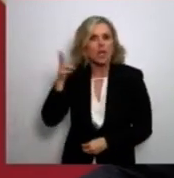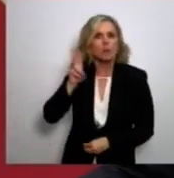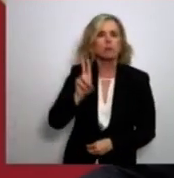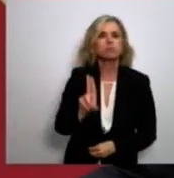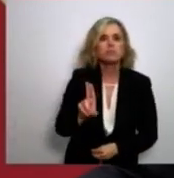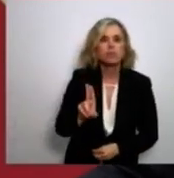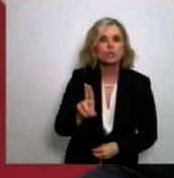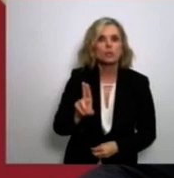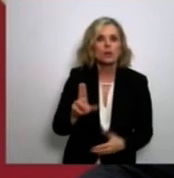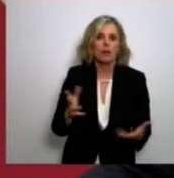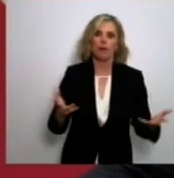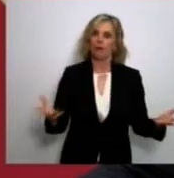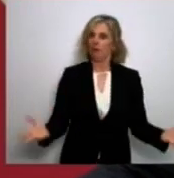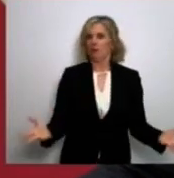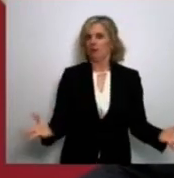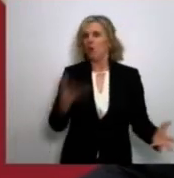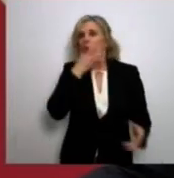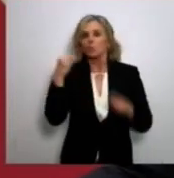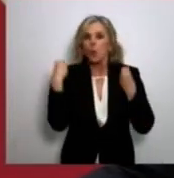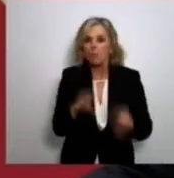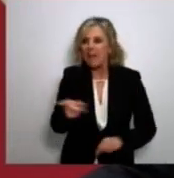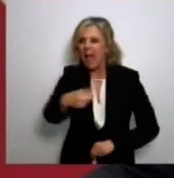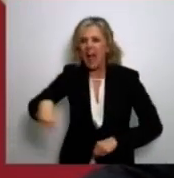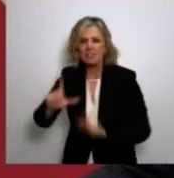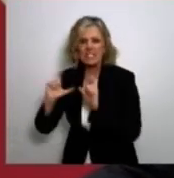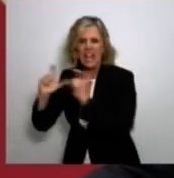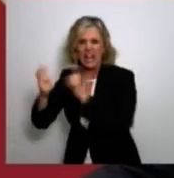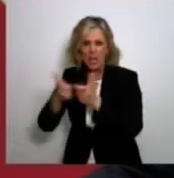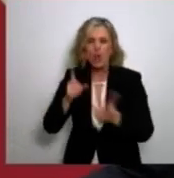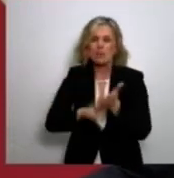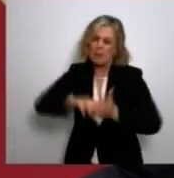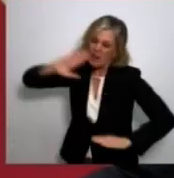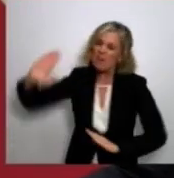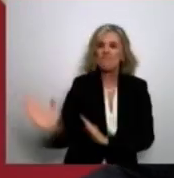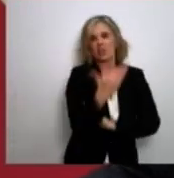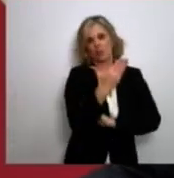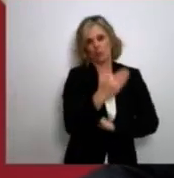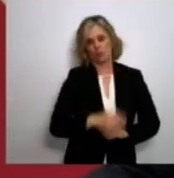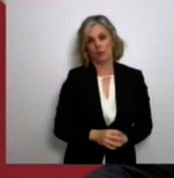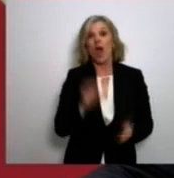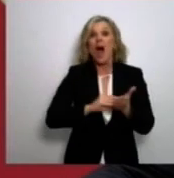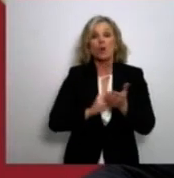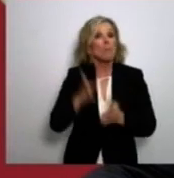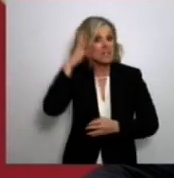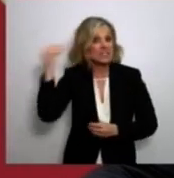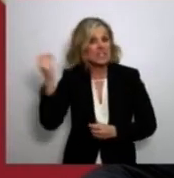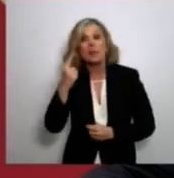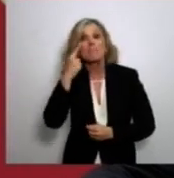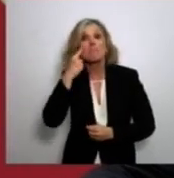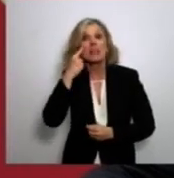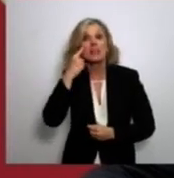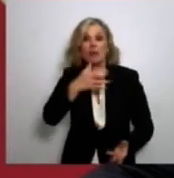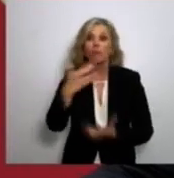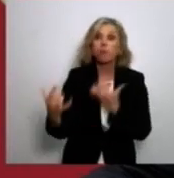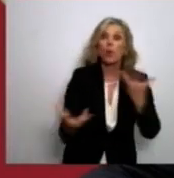μην μπορεί να σηκώσει κεφάλι απέναντι σε αυτές τις οικογένειες. Να ξεχάσουμε το Μάτι και το